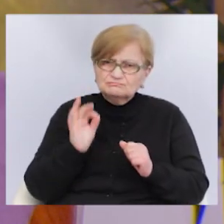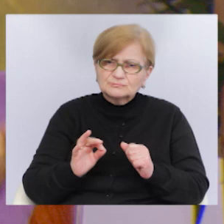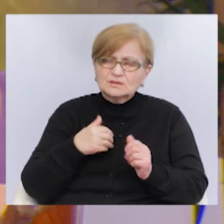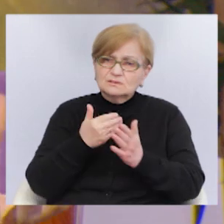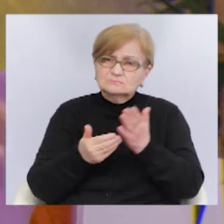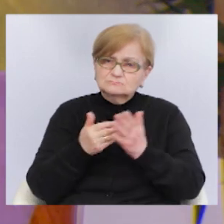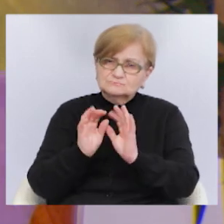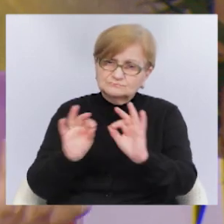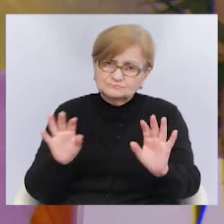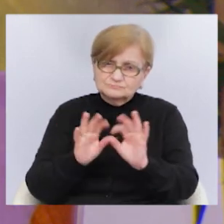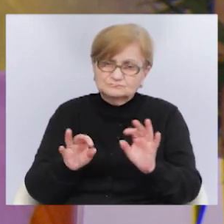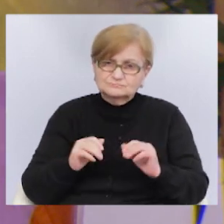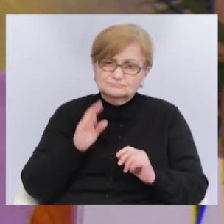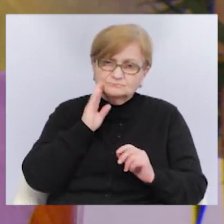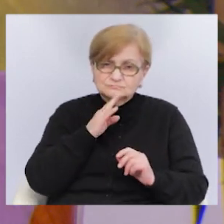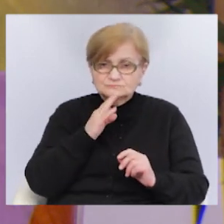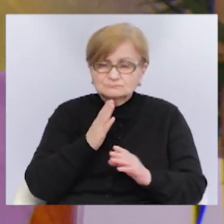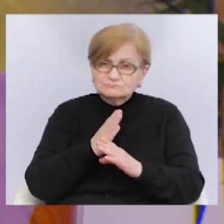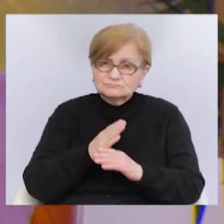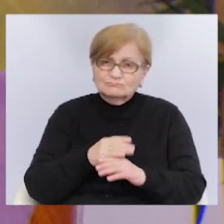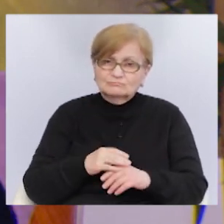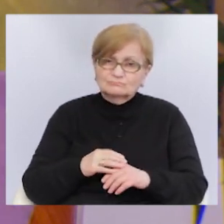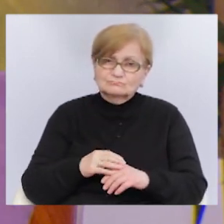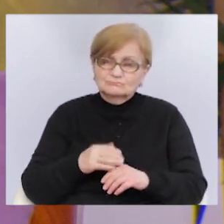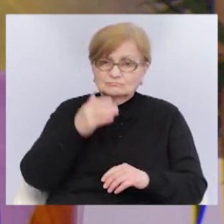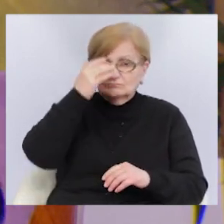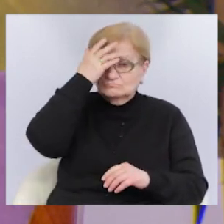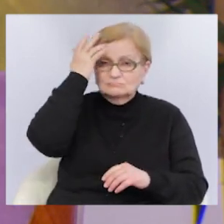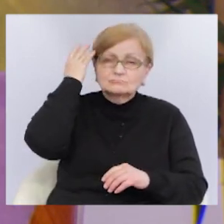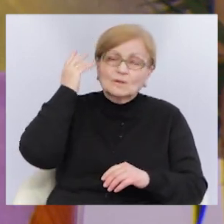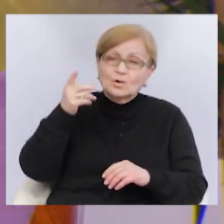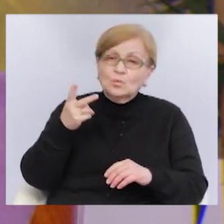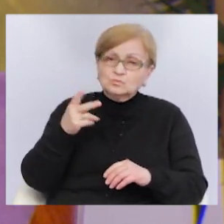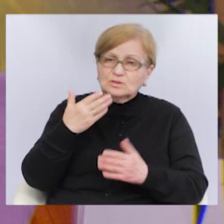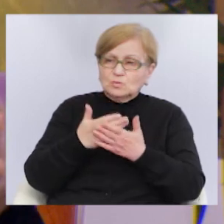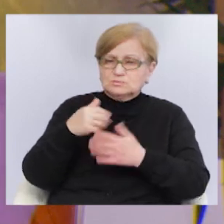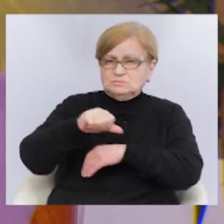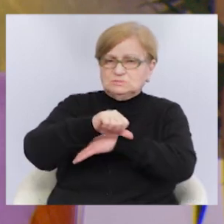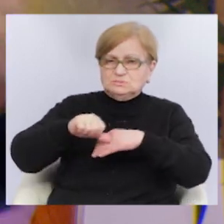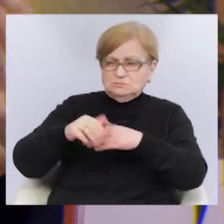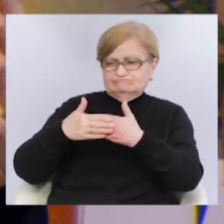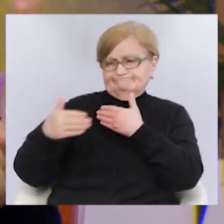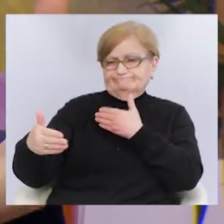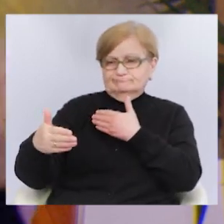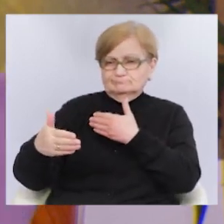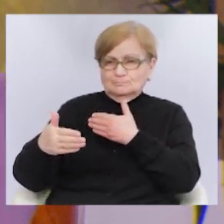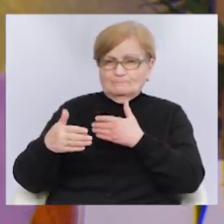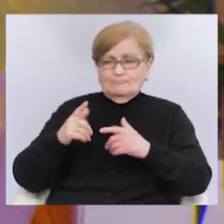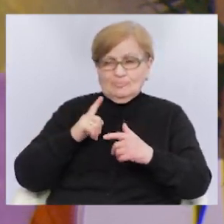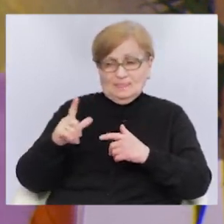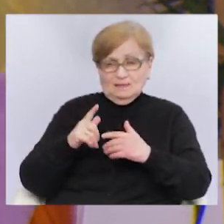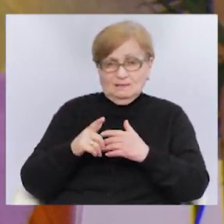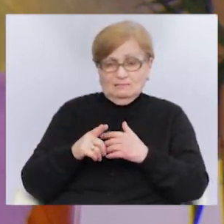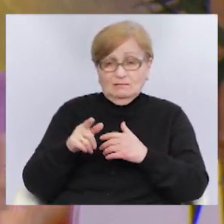რასაც ვეუბნებით ხოლმე და ეუბნებიან მშობლებს, არის ხოლმე რომ ერთი რომ საზღვრები დააწესონ, ხო, რაღაცა რომ შენ და მე, თუმცა